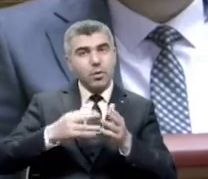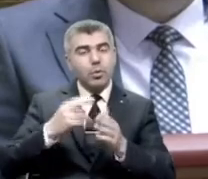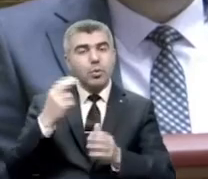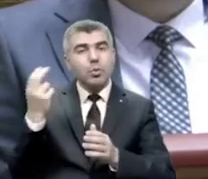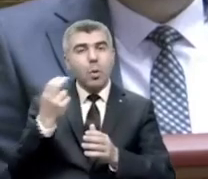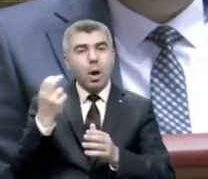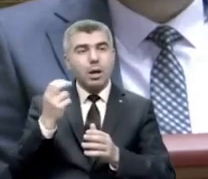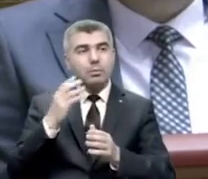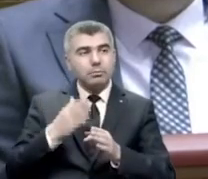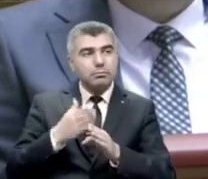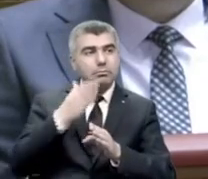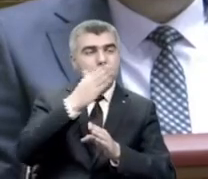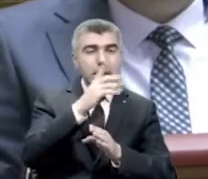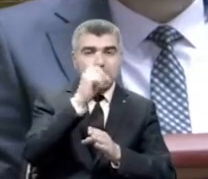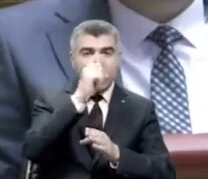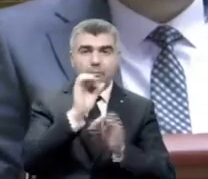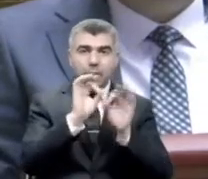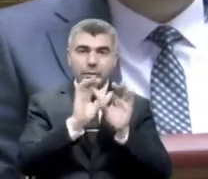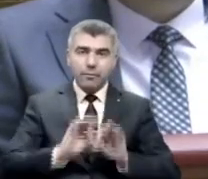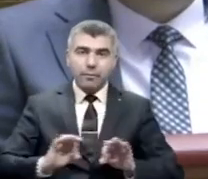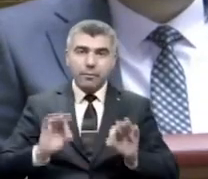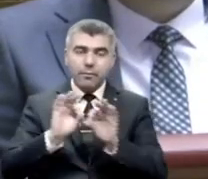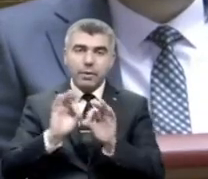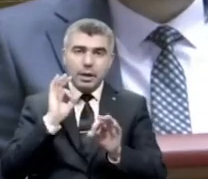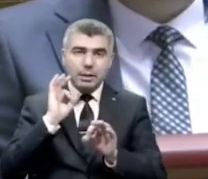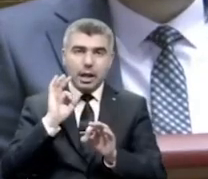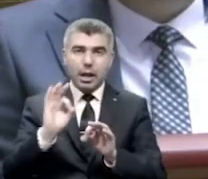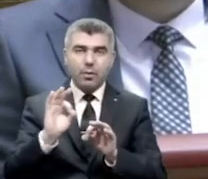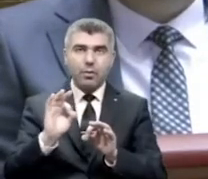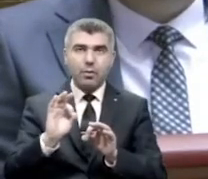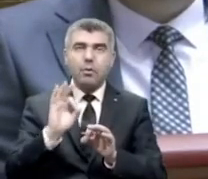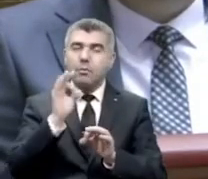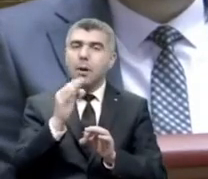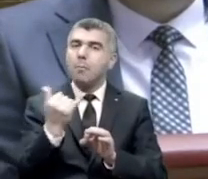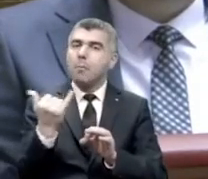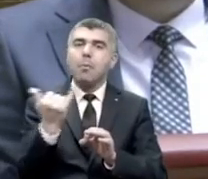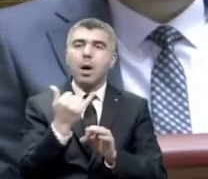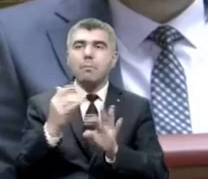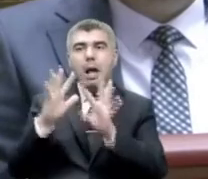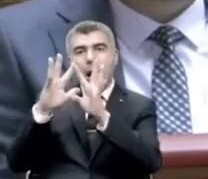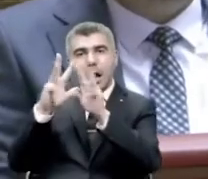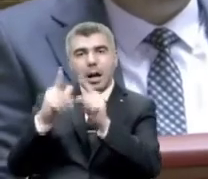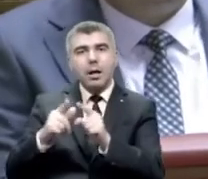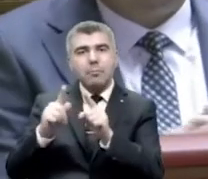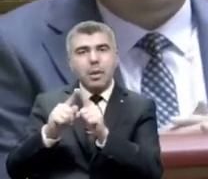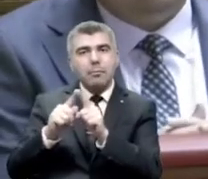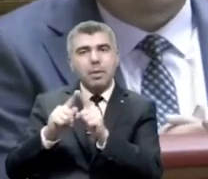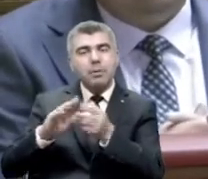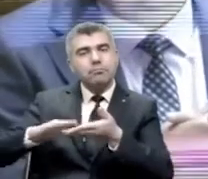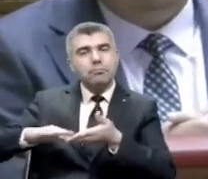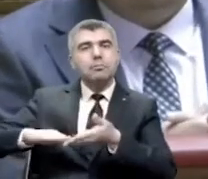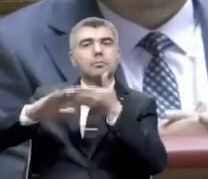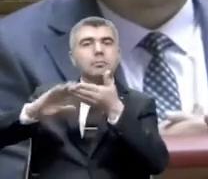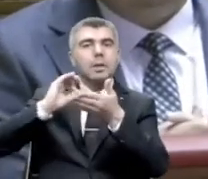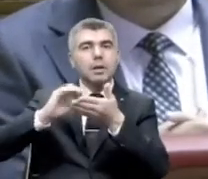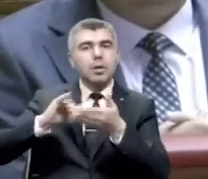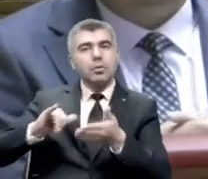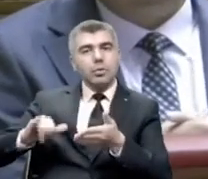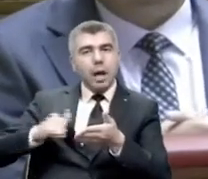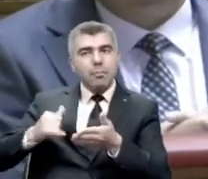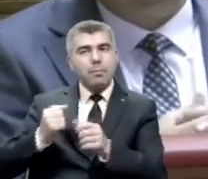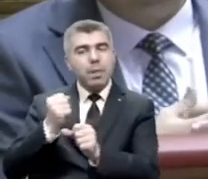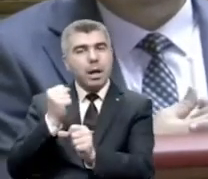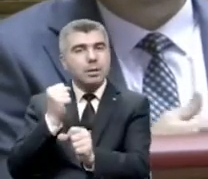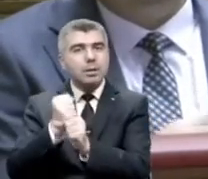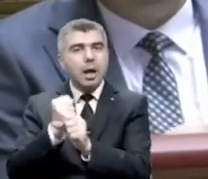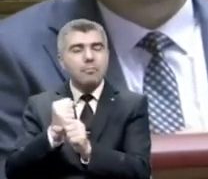والسياح ما لقاوش صعوبه باش يوصلوا عندنا وما يديروش هذيك بنقص، غيكونوا ارقام كبيره والجهه غادي تزدهر والشباب غيتحركوا